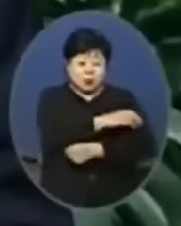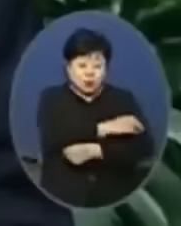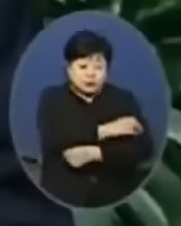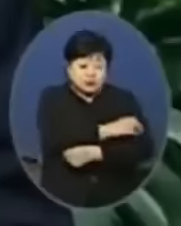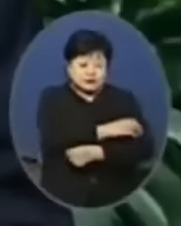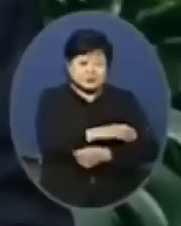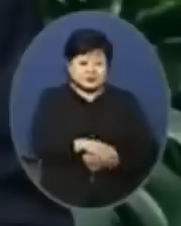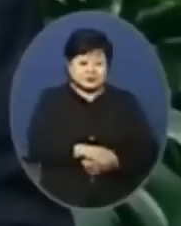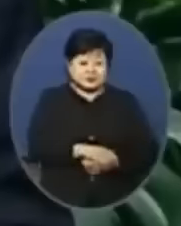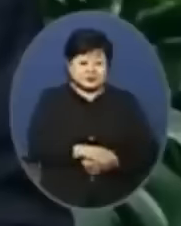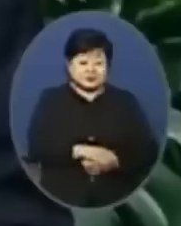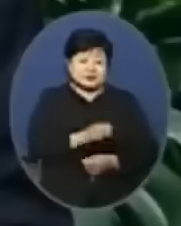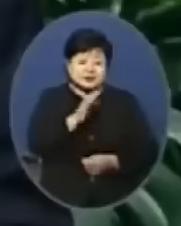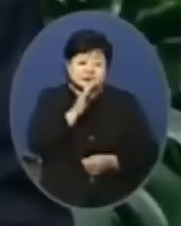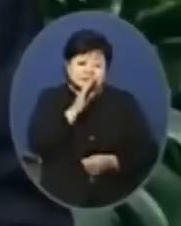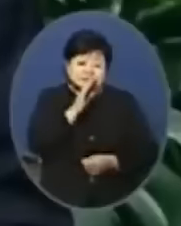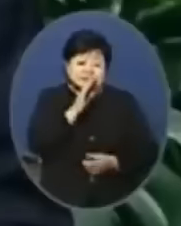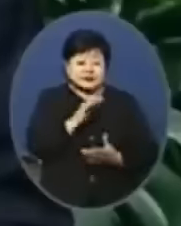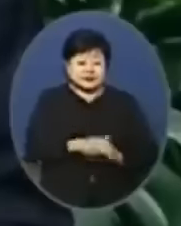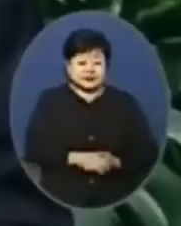권능이라는 것은 익수시아라고 해서